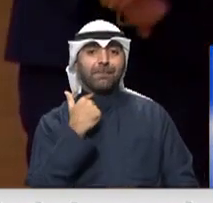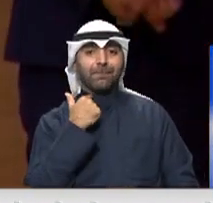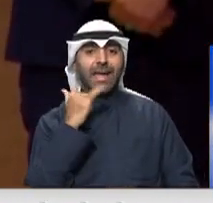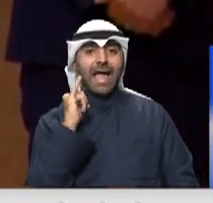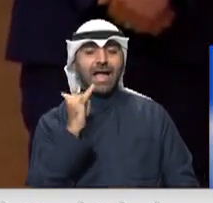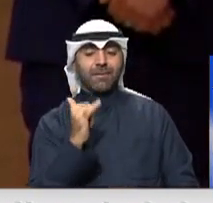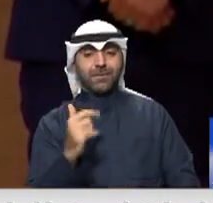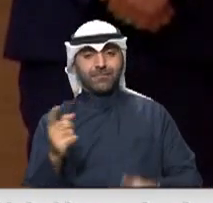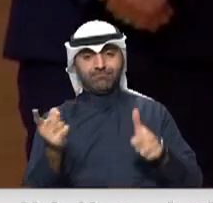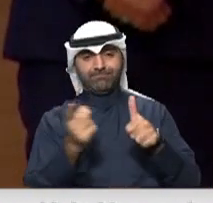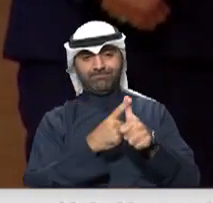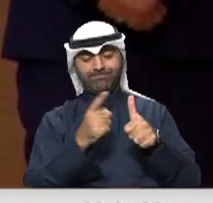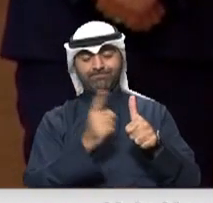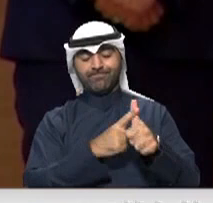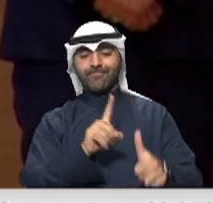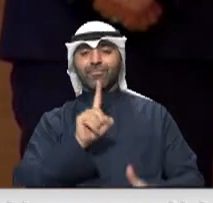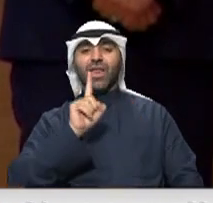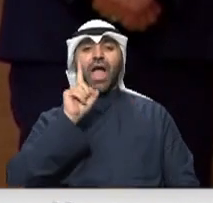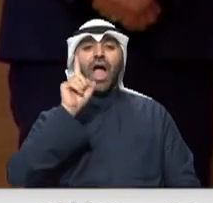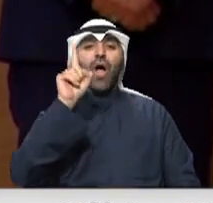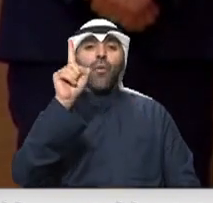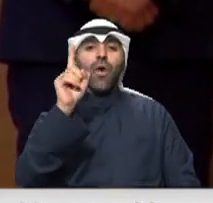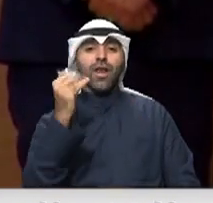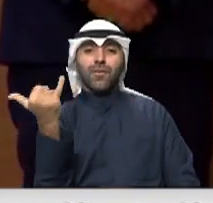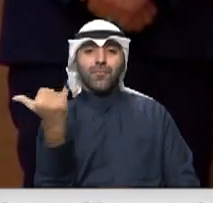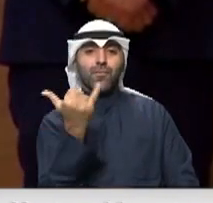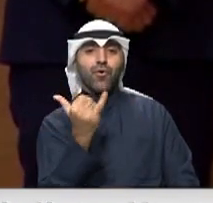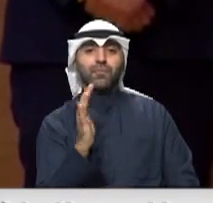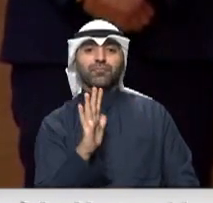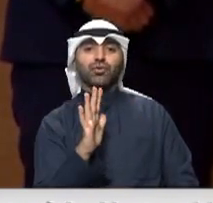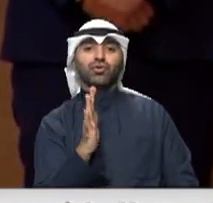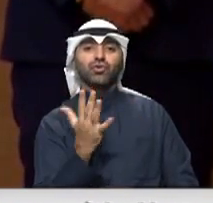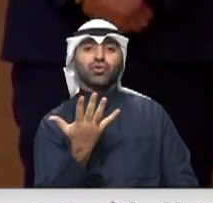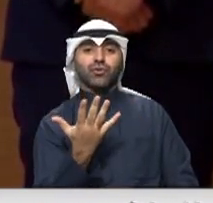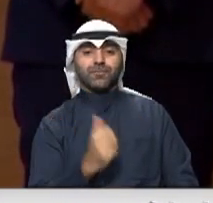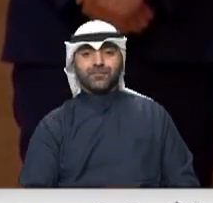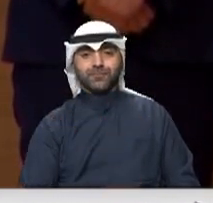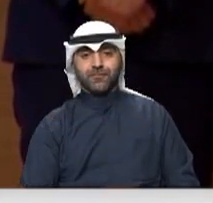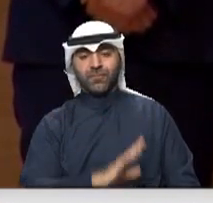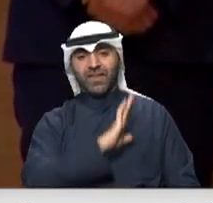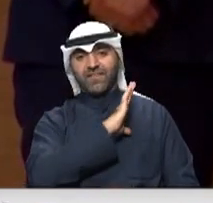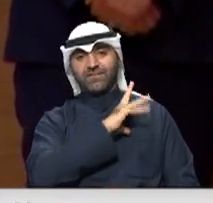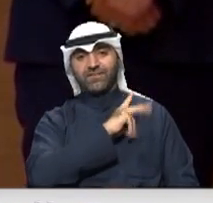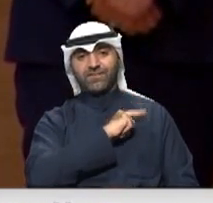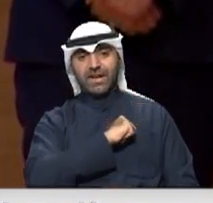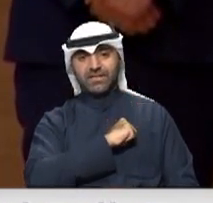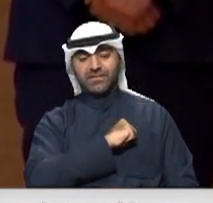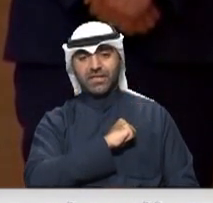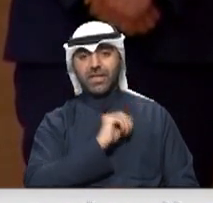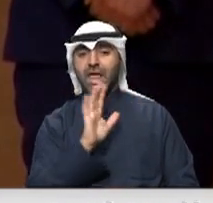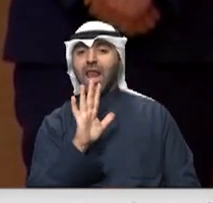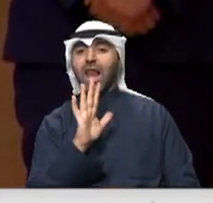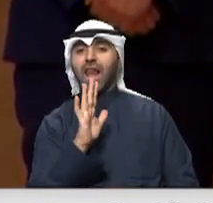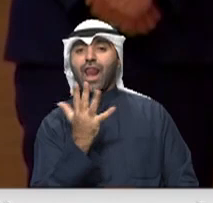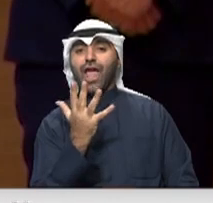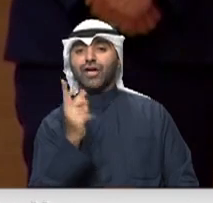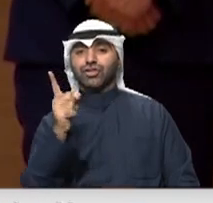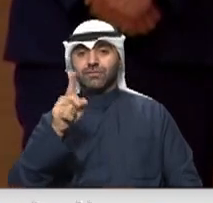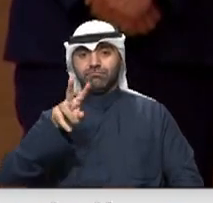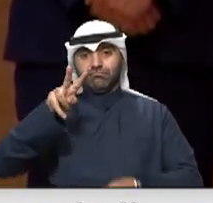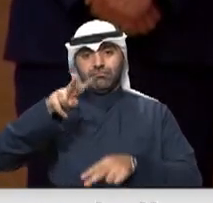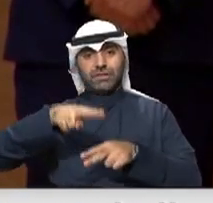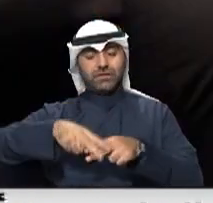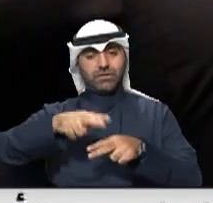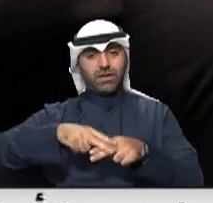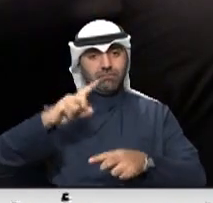الفلسطينية. القضية الفلسطينية نتاع الجميع، هو تصفية الاستعمار